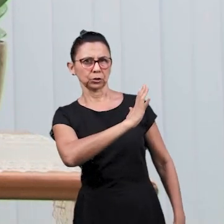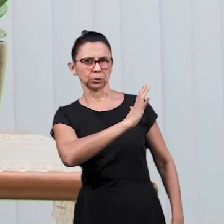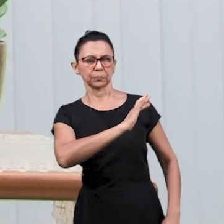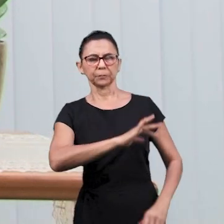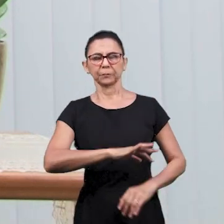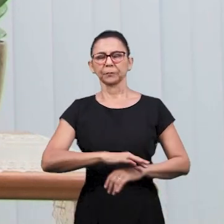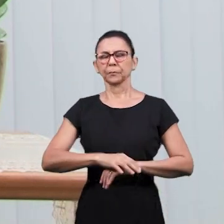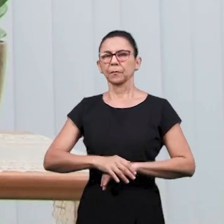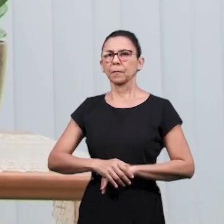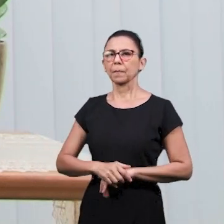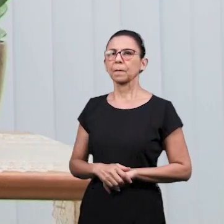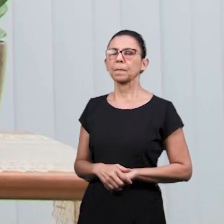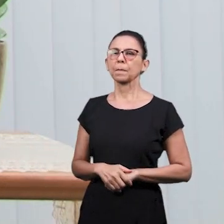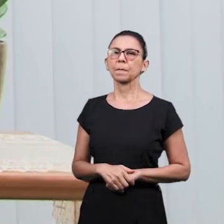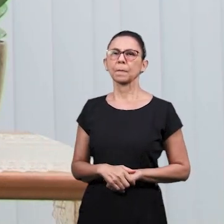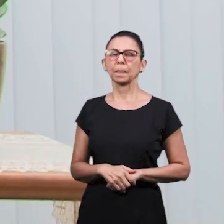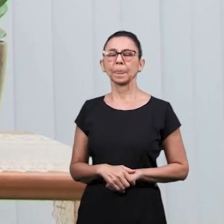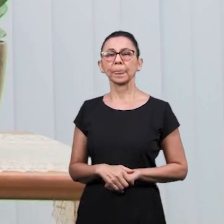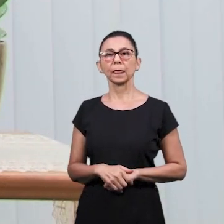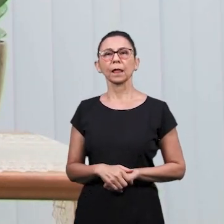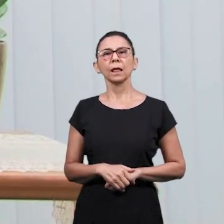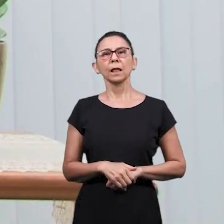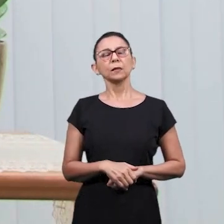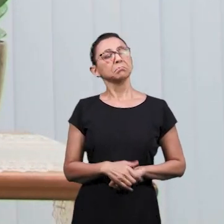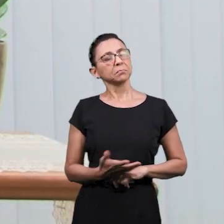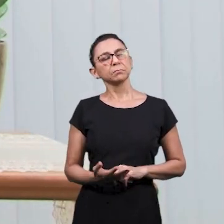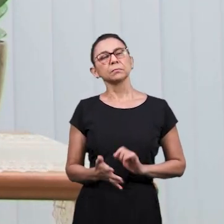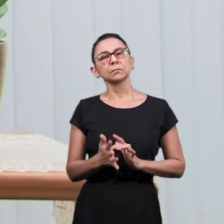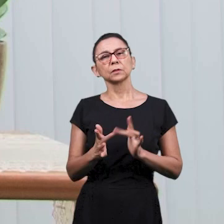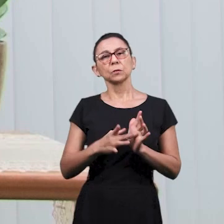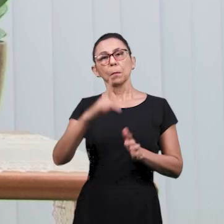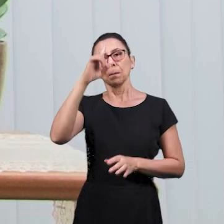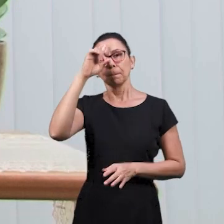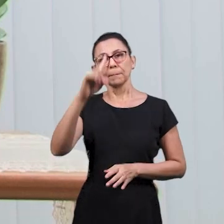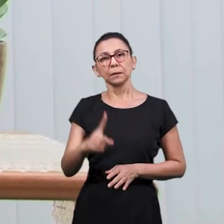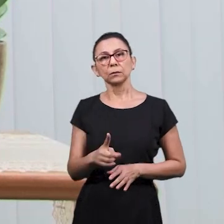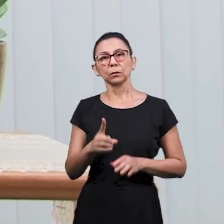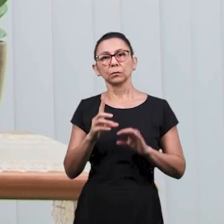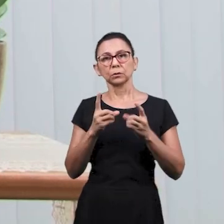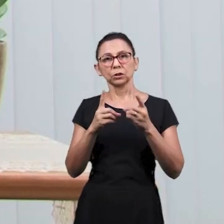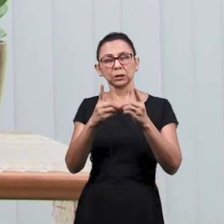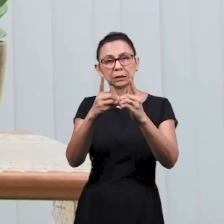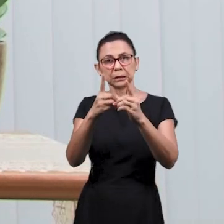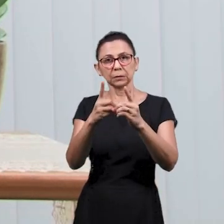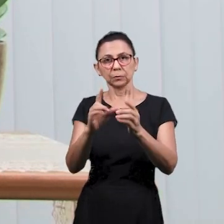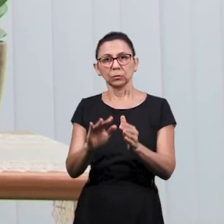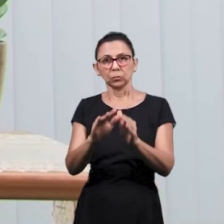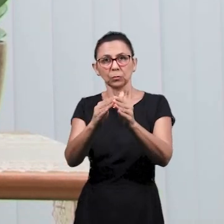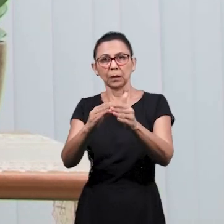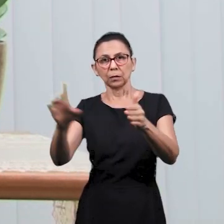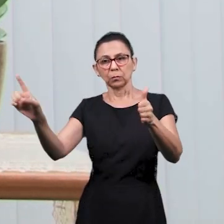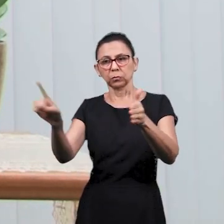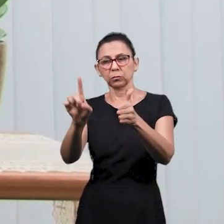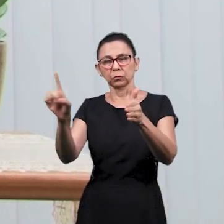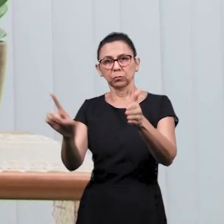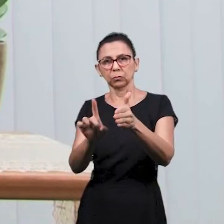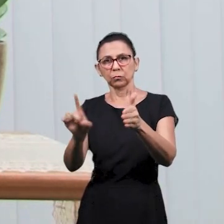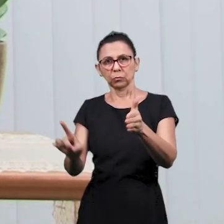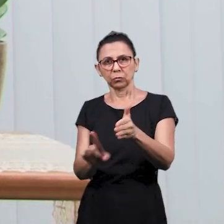Господь Иисус, Он повелел Своим ученикам войти в лодку. Интересно, что